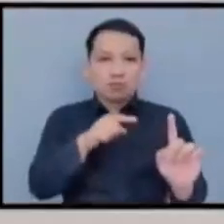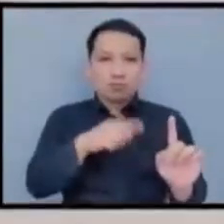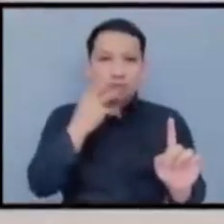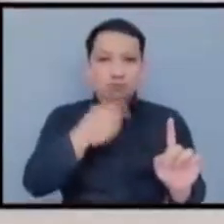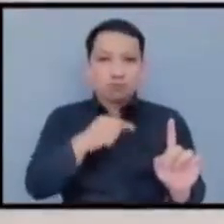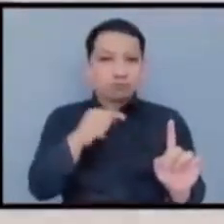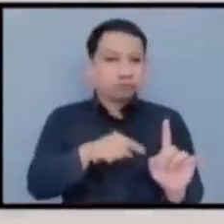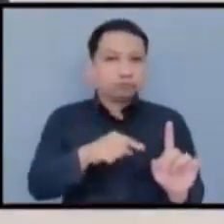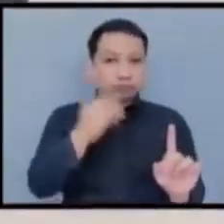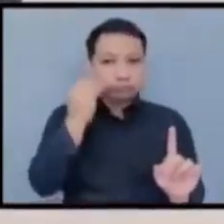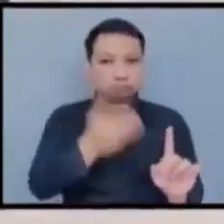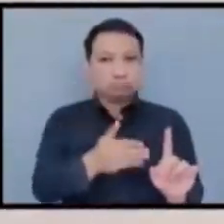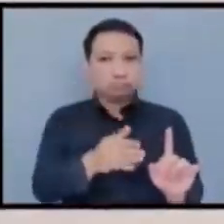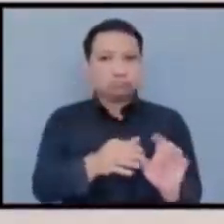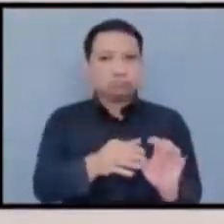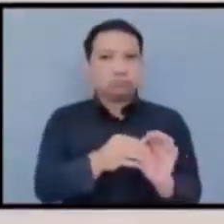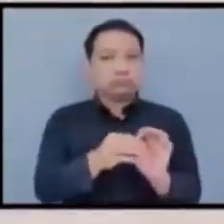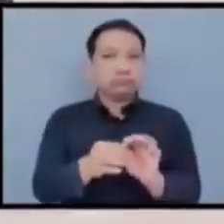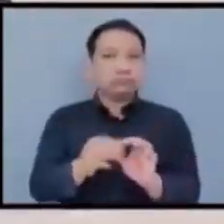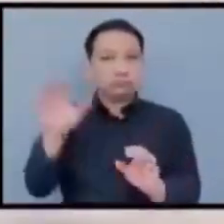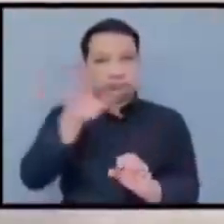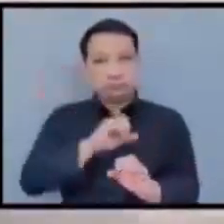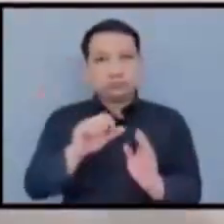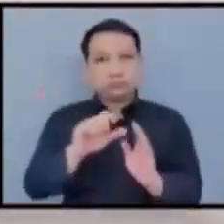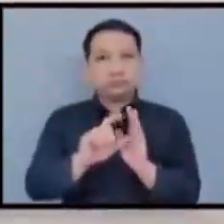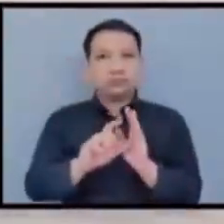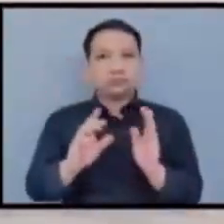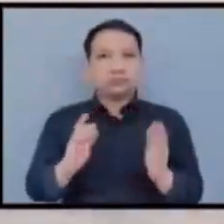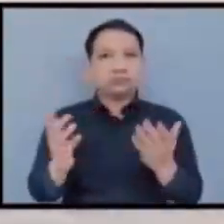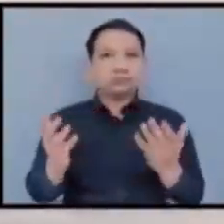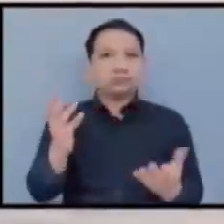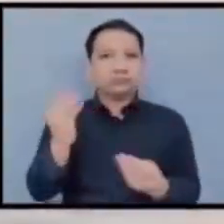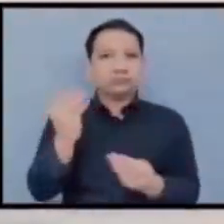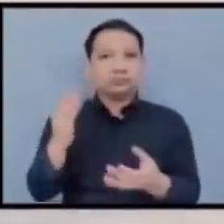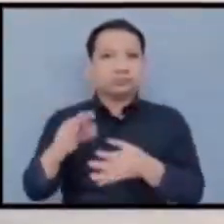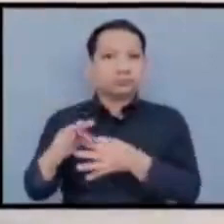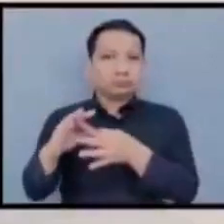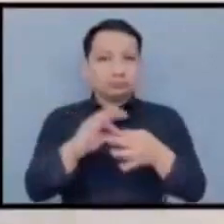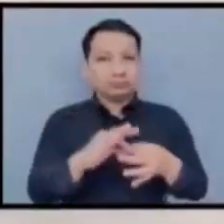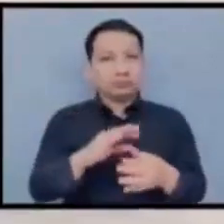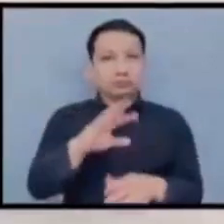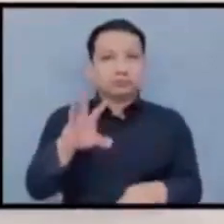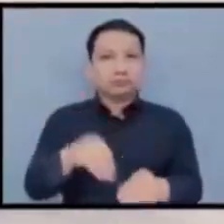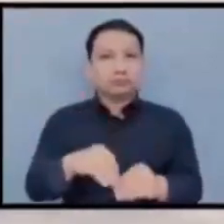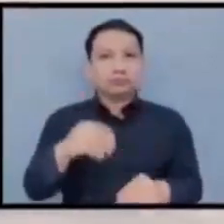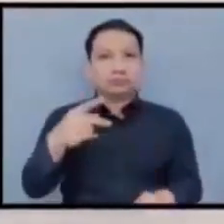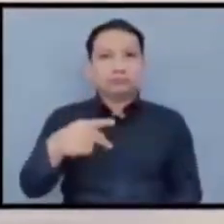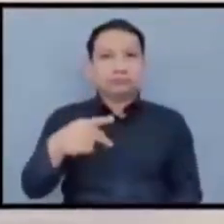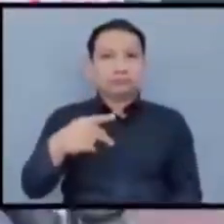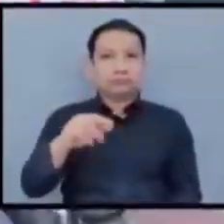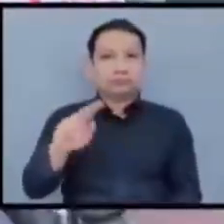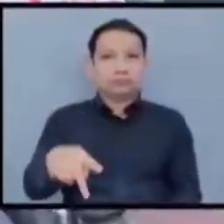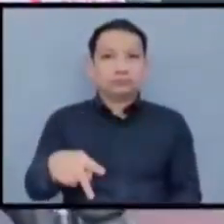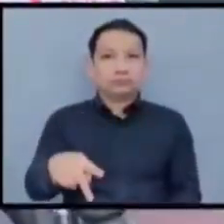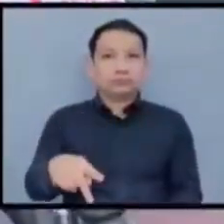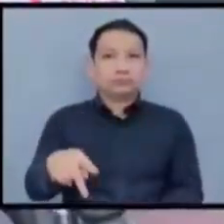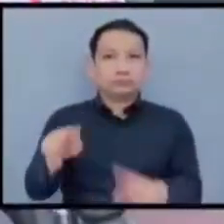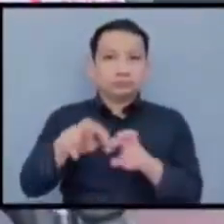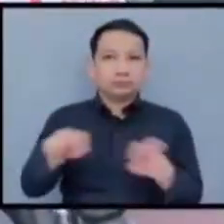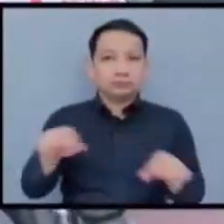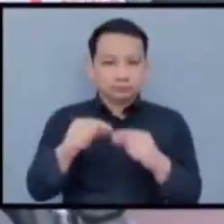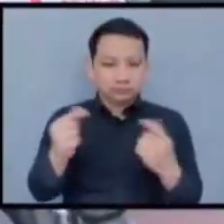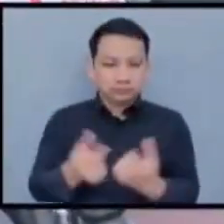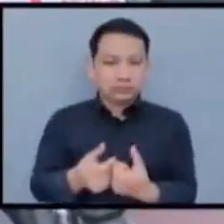sa kanila, hinala ng mga abogado, posibleng may kinalaman dito ang PNP Crime Detention Investigation Group.